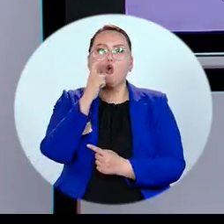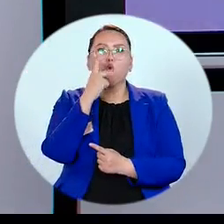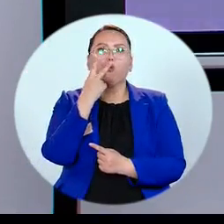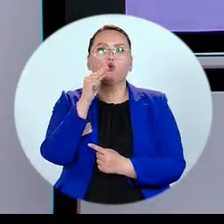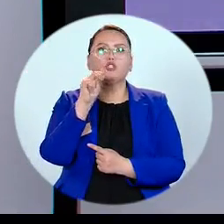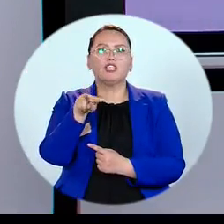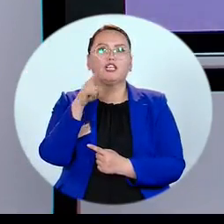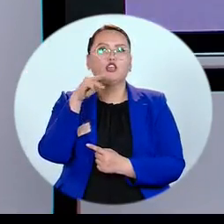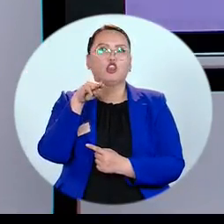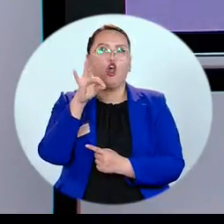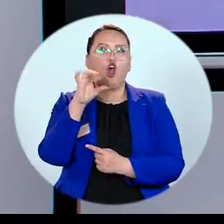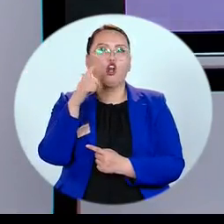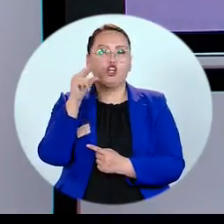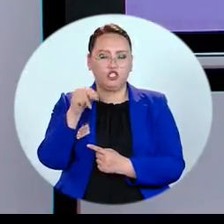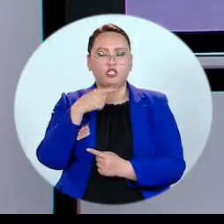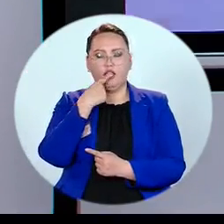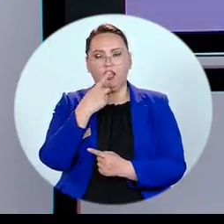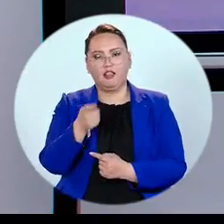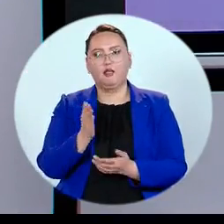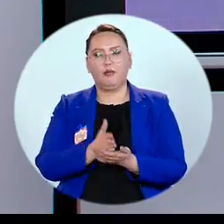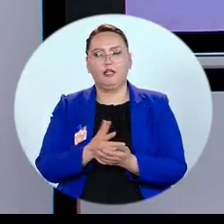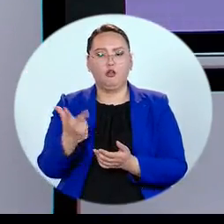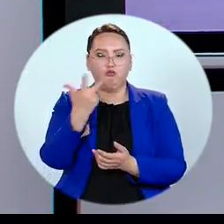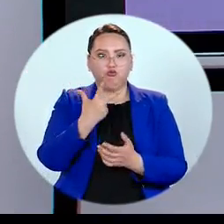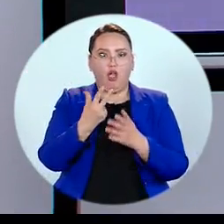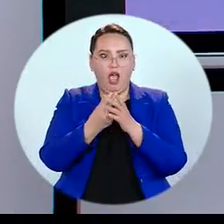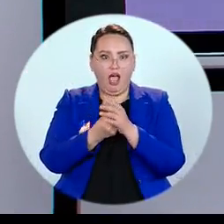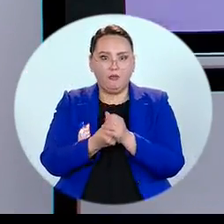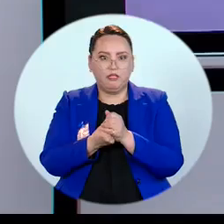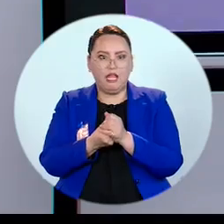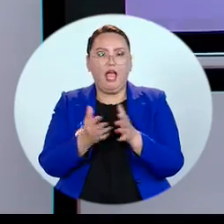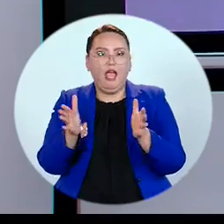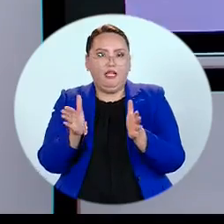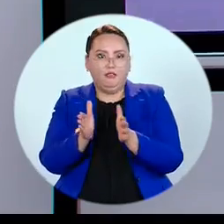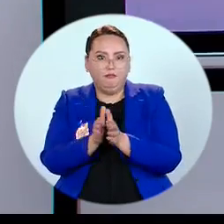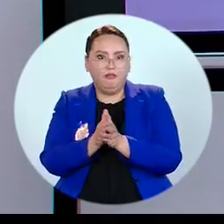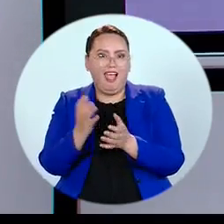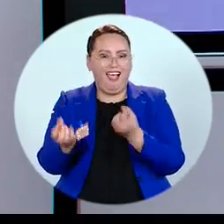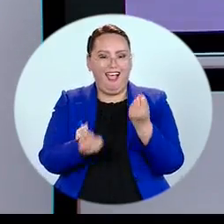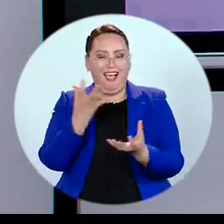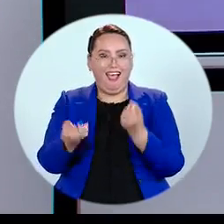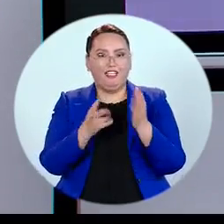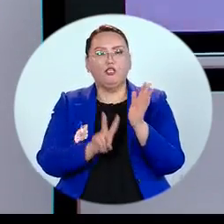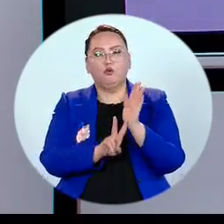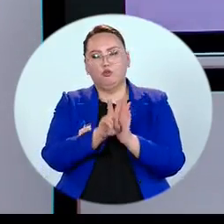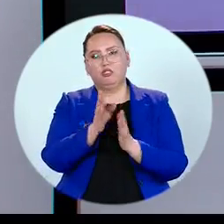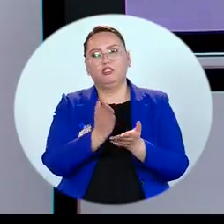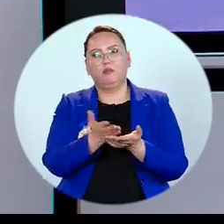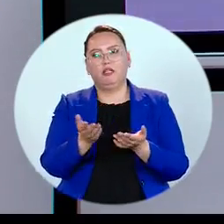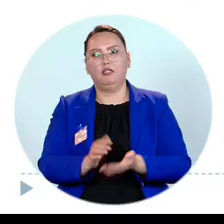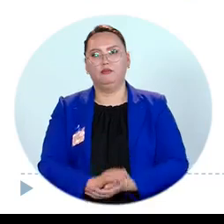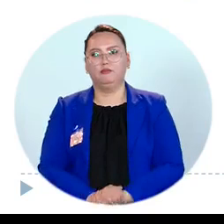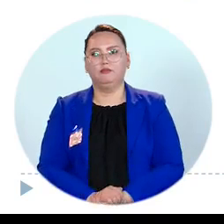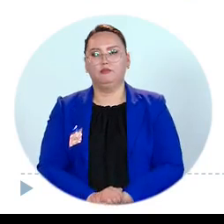འཁྱོས འགུལ གལ གལ སྱེལ སུལ སུང གལ ངེས སྱེད འགི སྱེད སྱེད